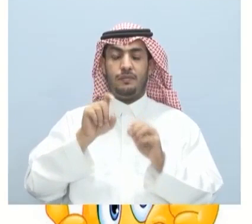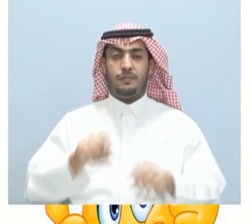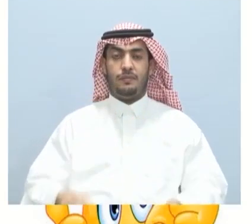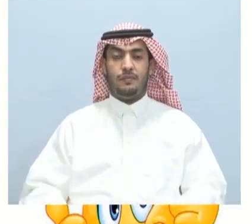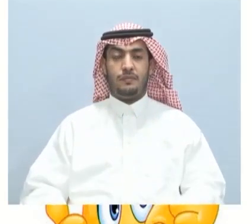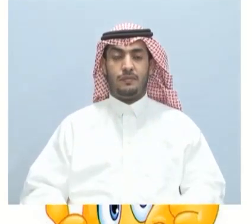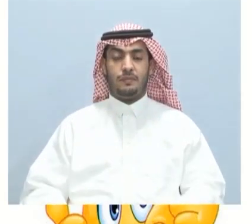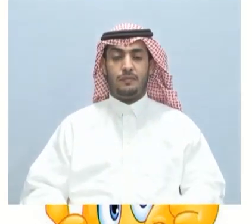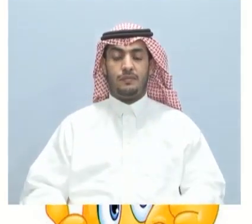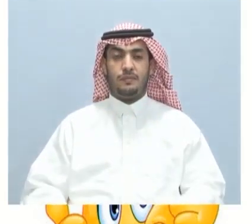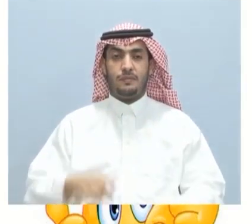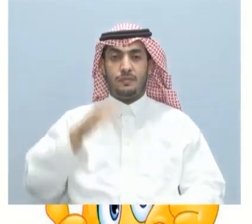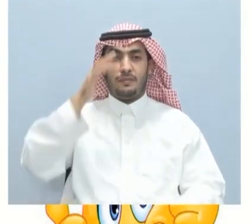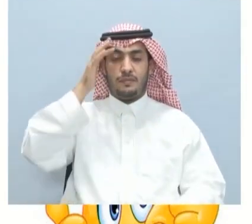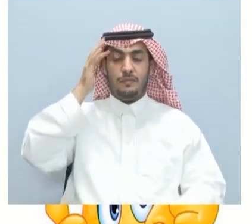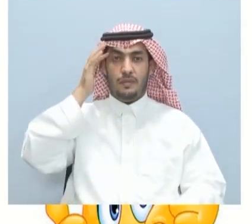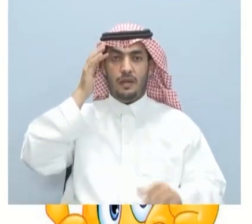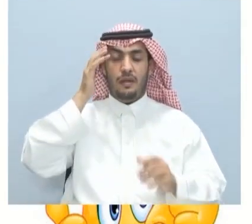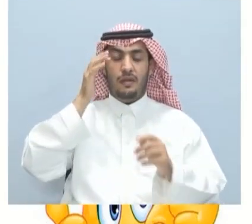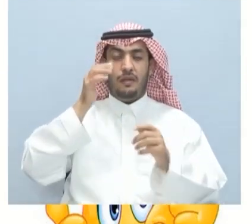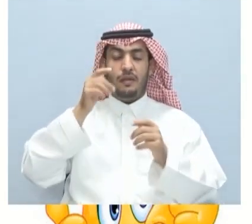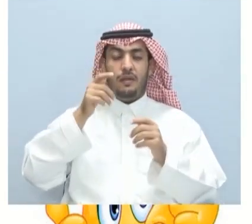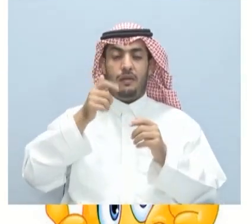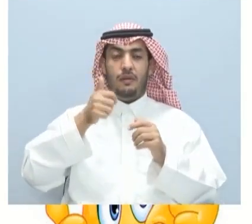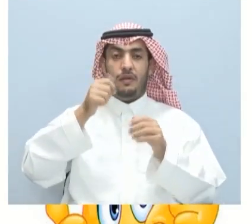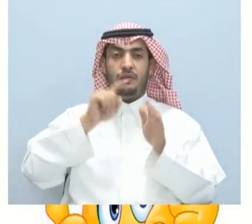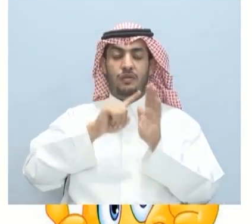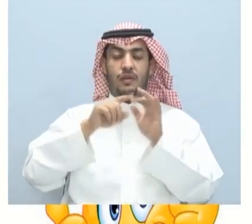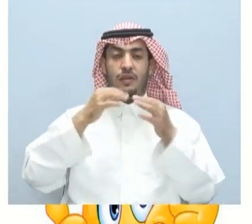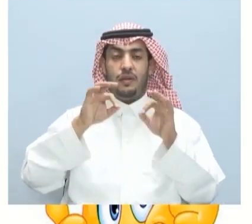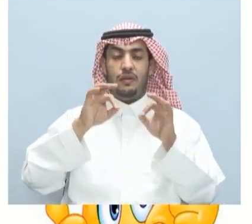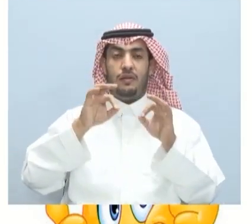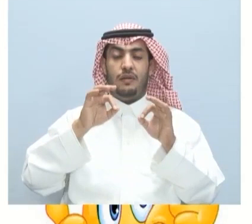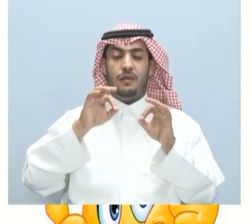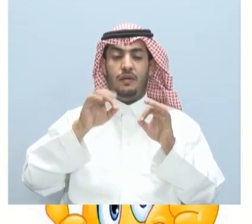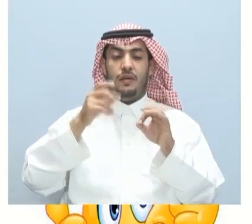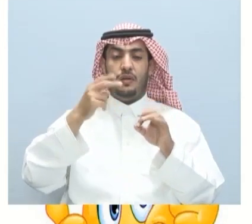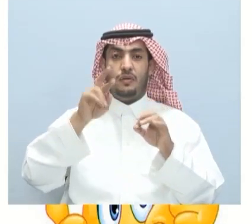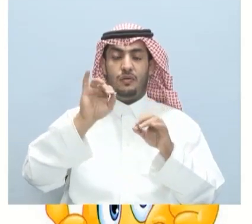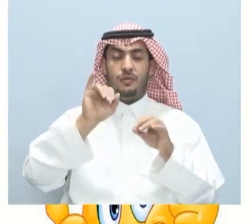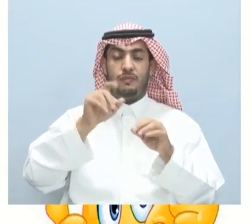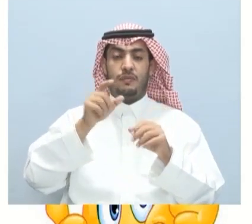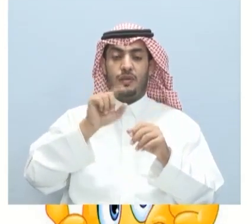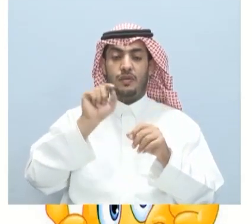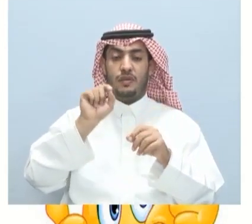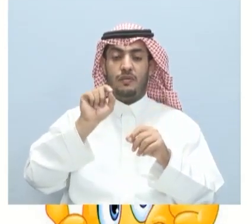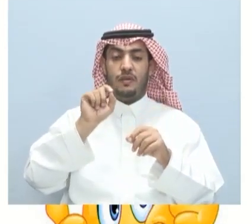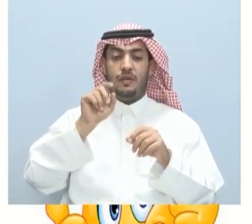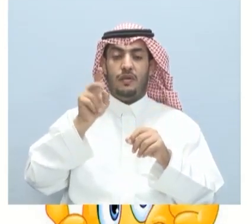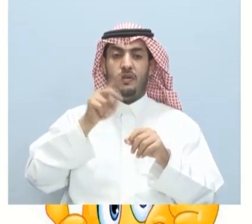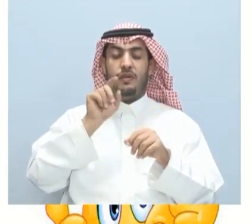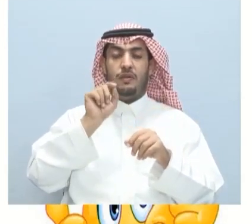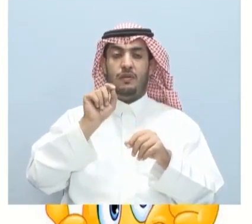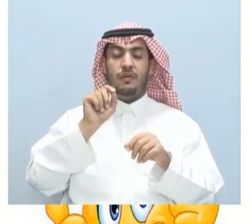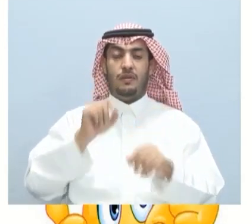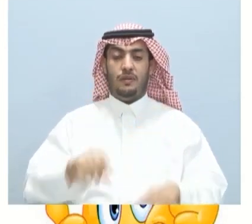السؤال متى تتزن الارجوحه تتزن عند توفر شرطين سيجما العزوم تساوي صفر وسيجما القوه تساوي